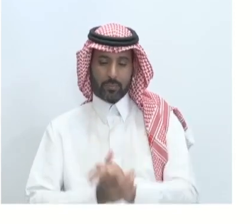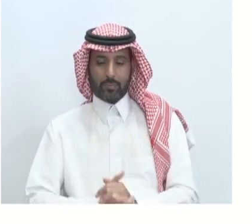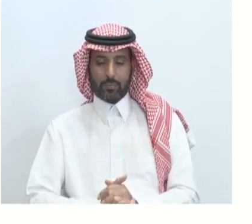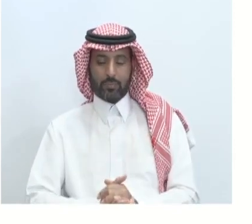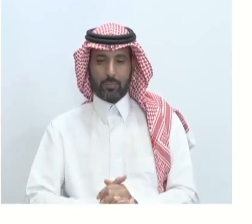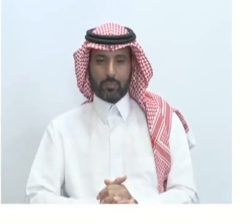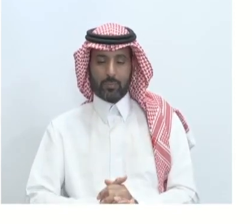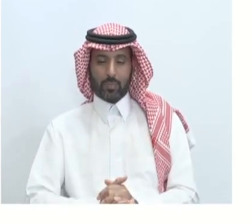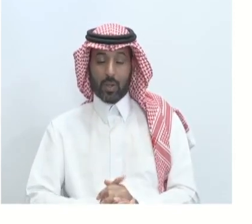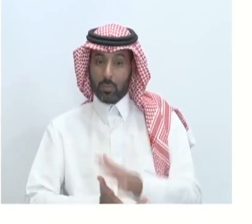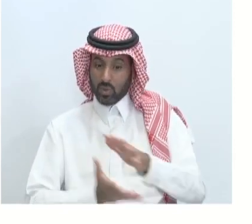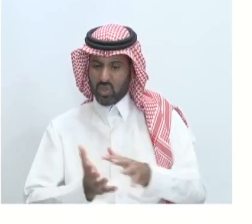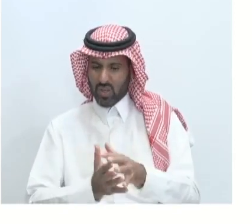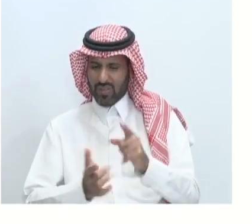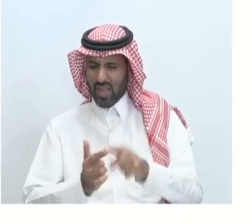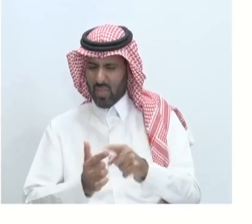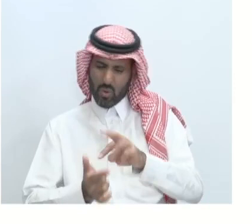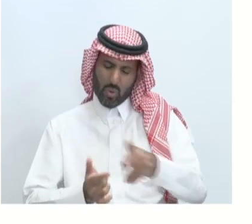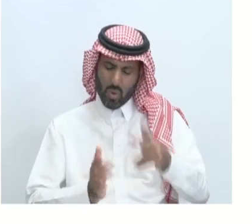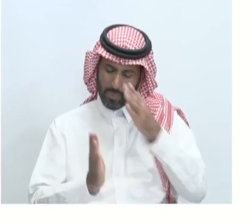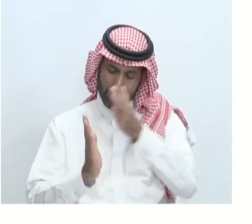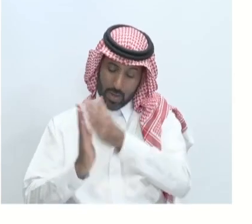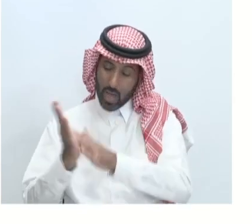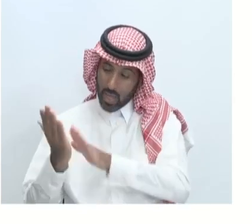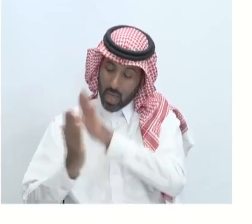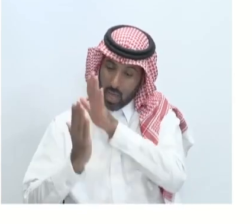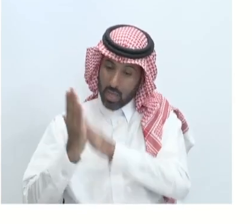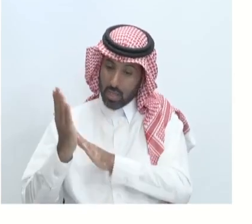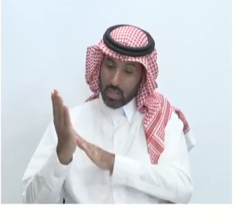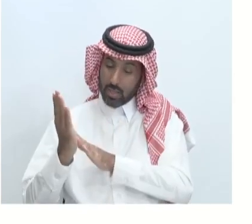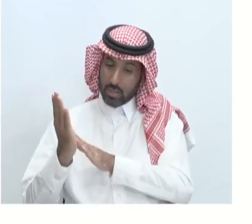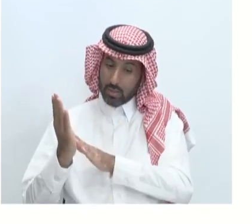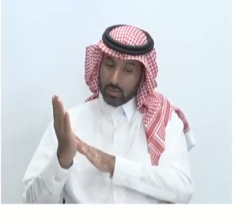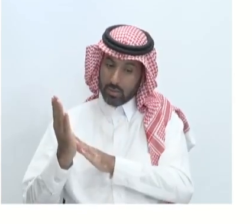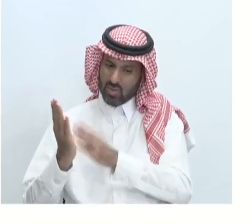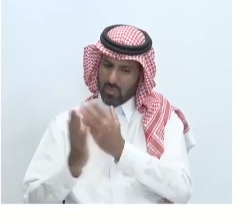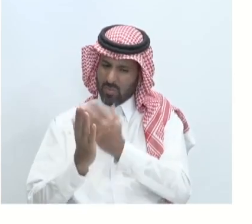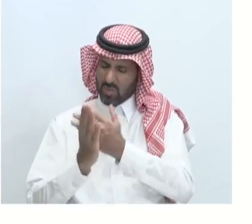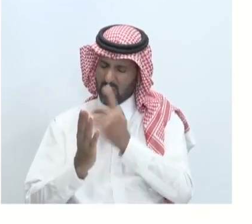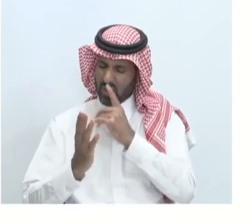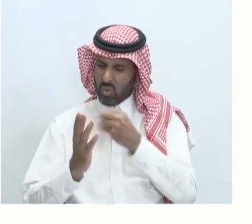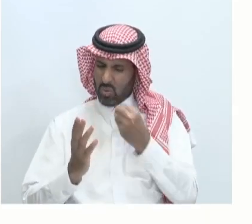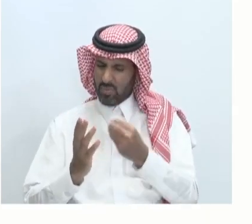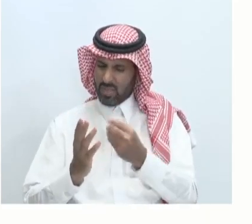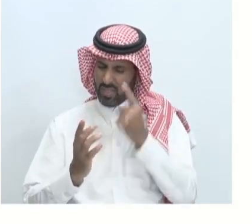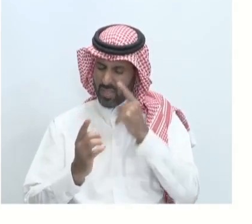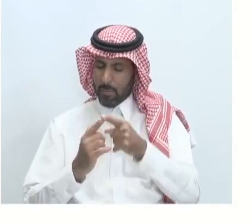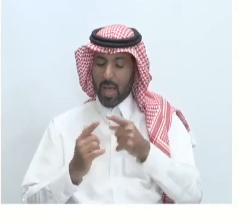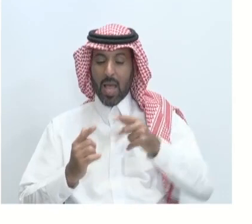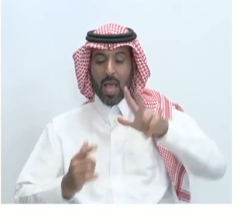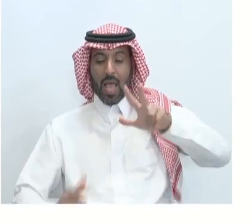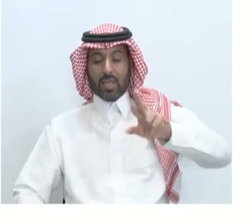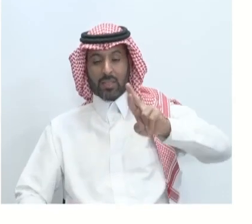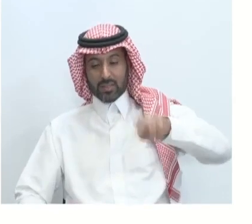ولكن المشكله في ان هذا النوع من المرايا يسبب تشوها اخر يسمى الزيغ